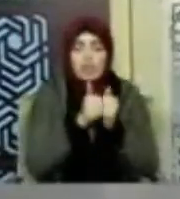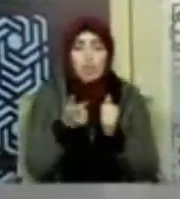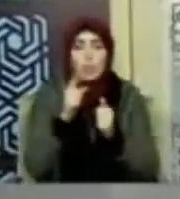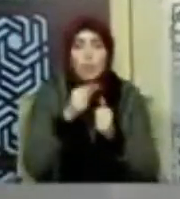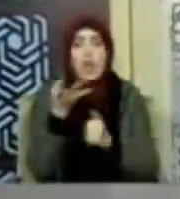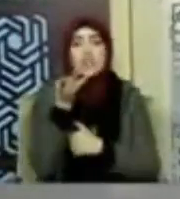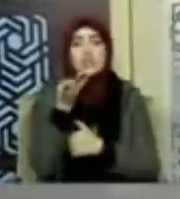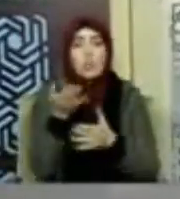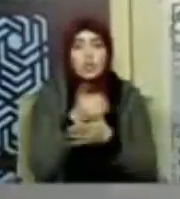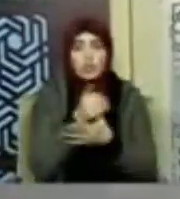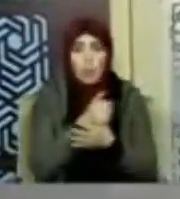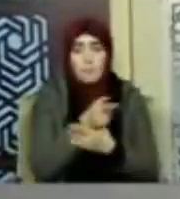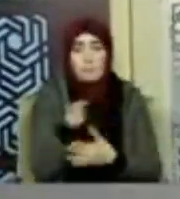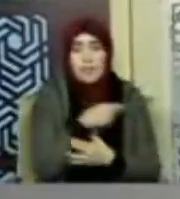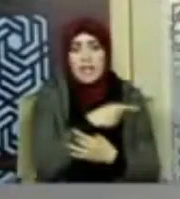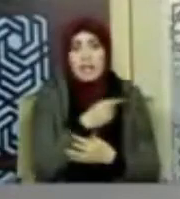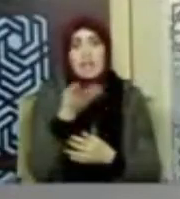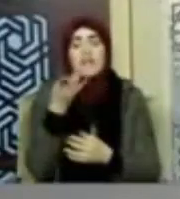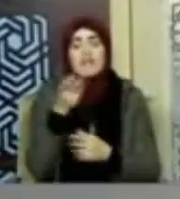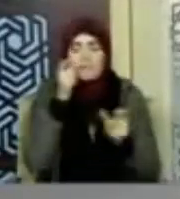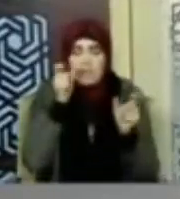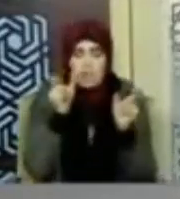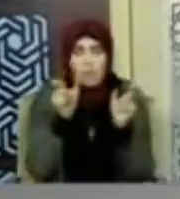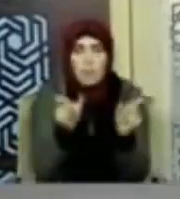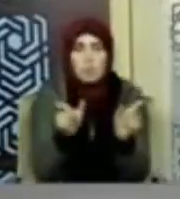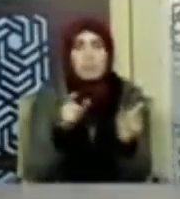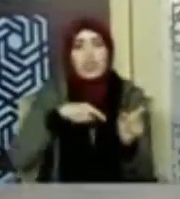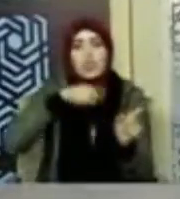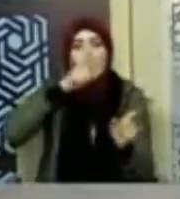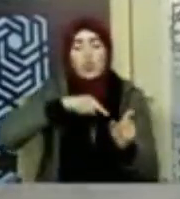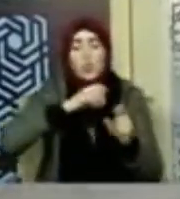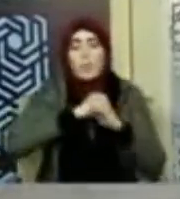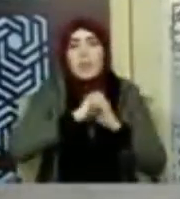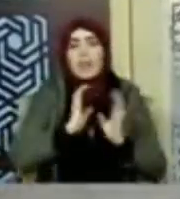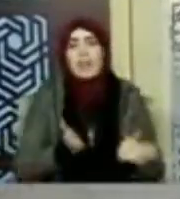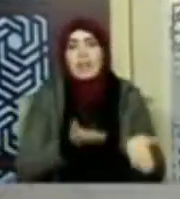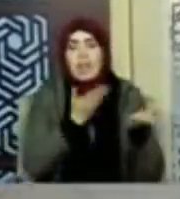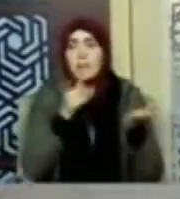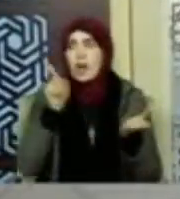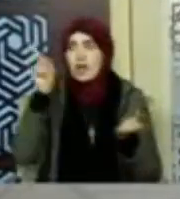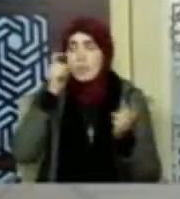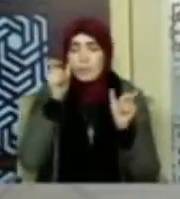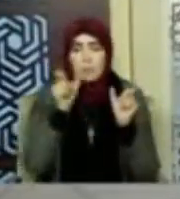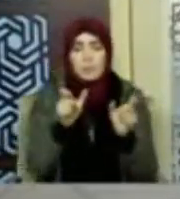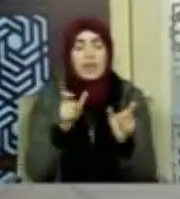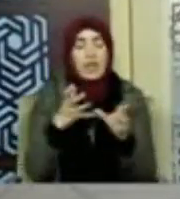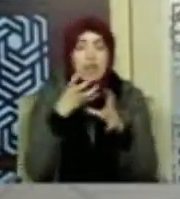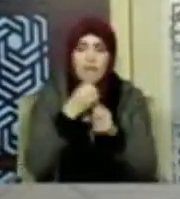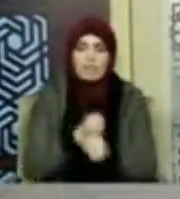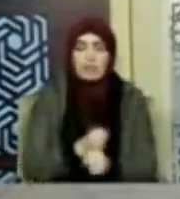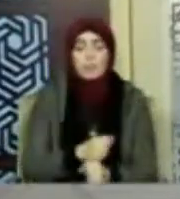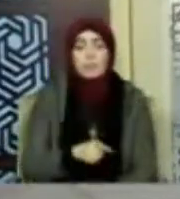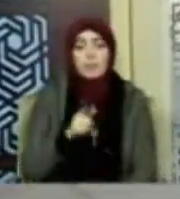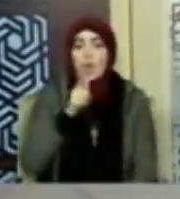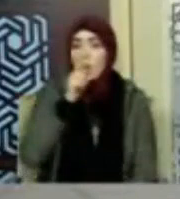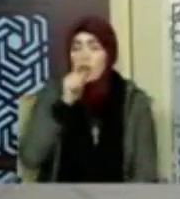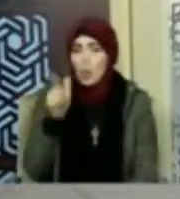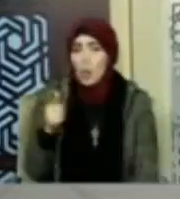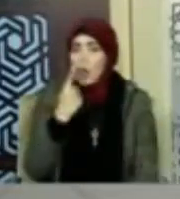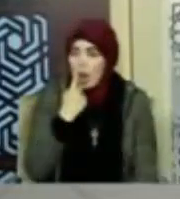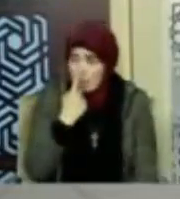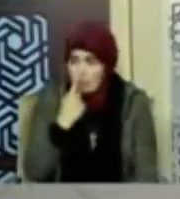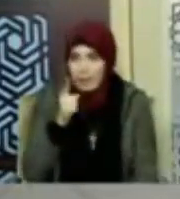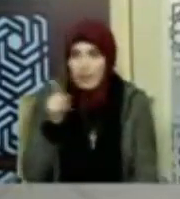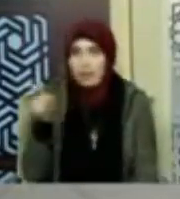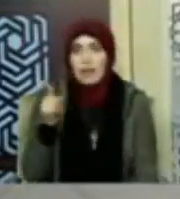وأزواجهم في رباط إلى يوم القيامة. ونقول لبيك يا رسول الله،